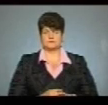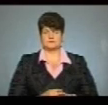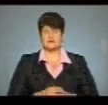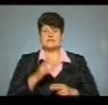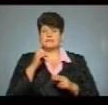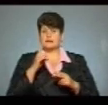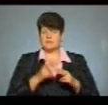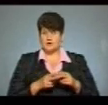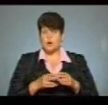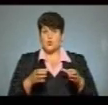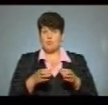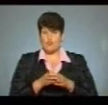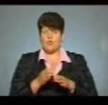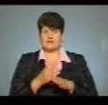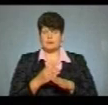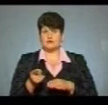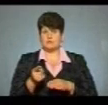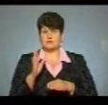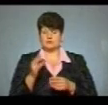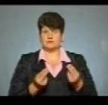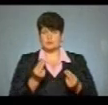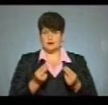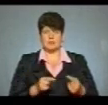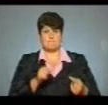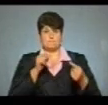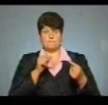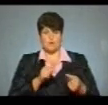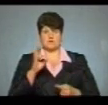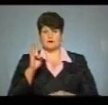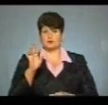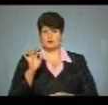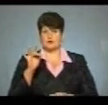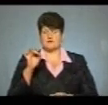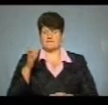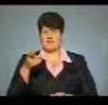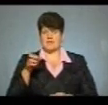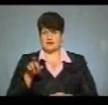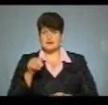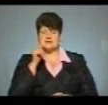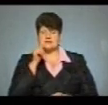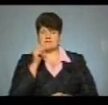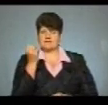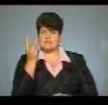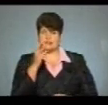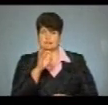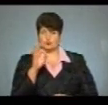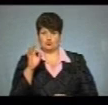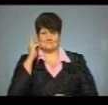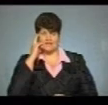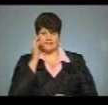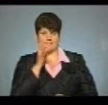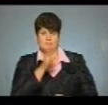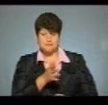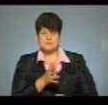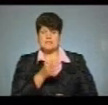Заключний матч групового етапу тернополяни зіграють проти студентів з Норвегії. Поєдинок відбудеться завтра о 13:00 за київським